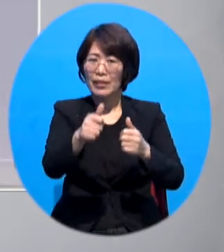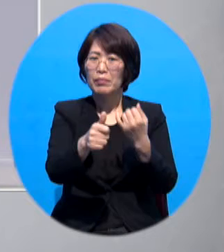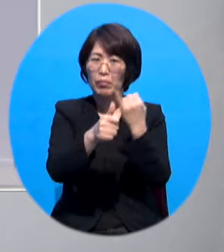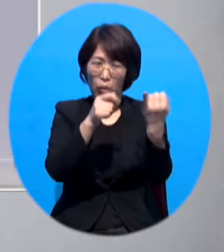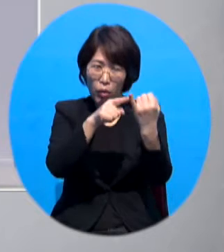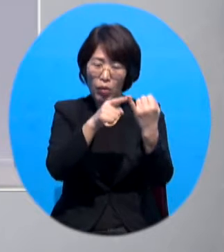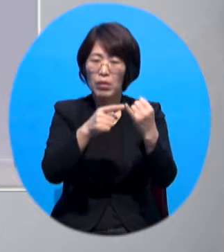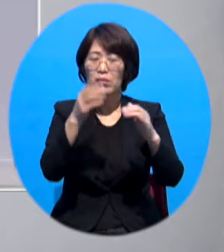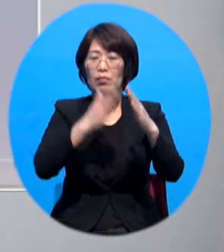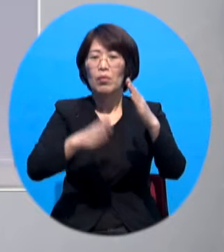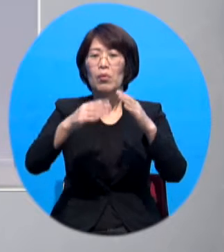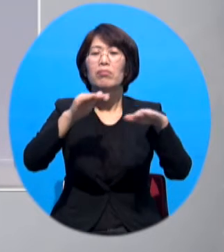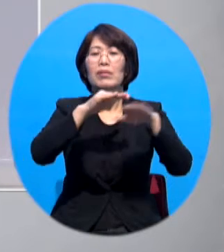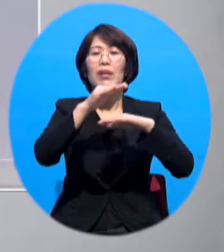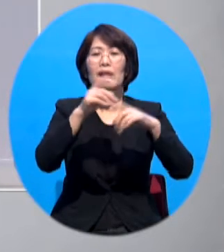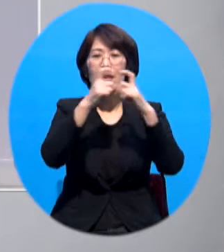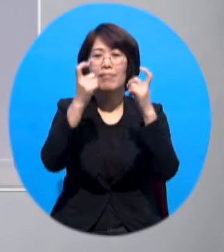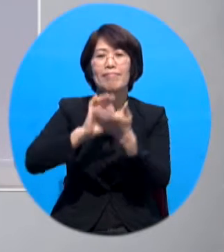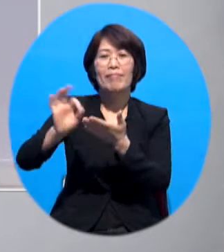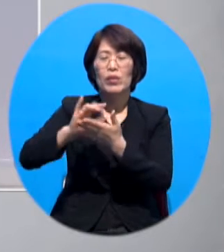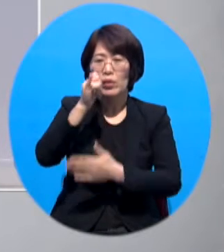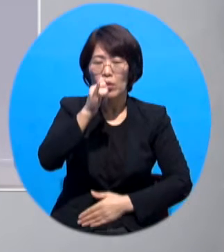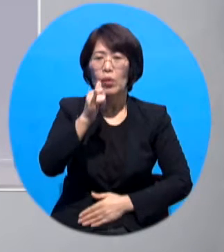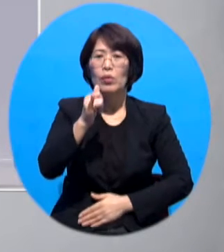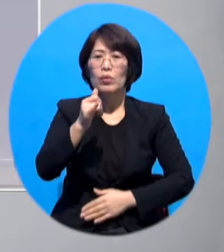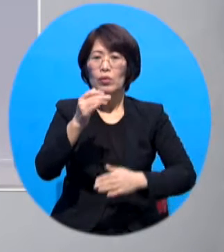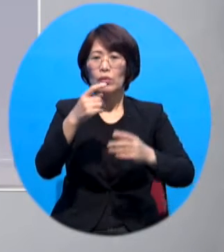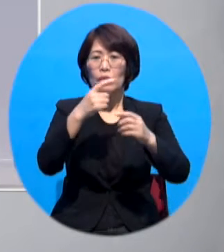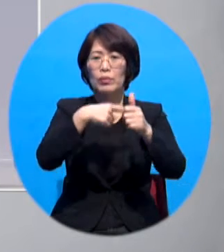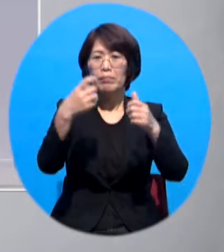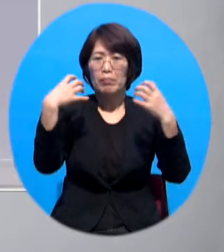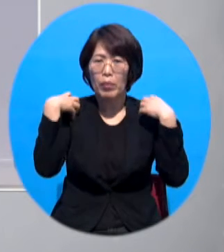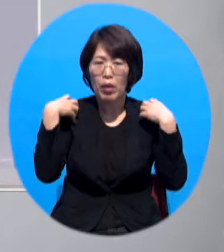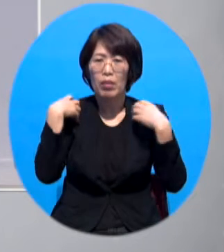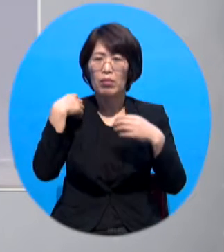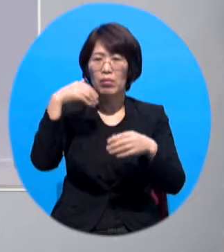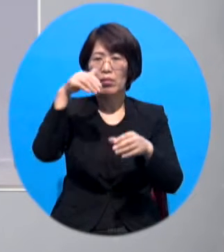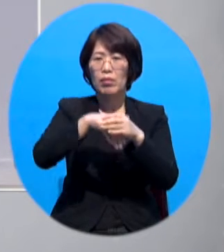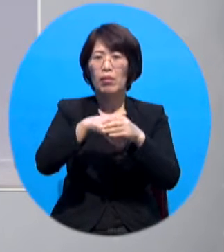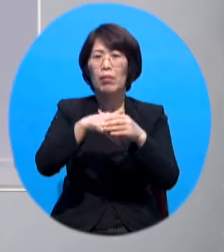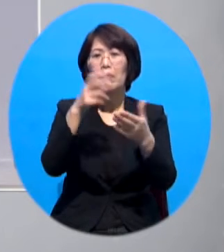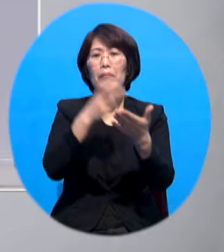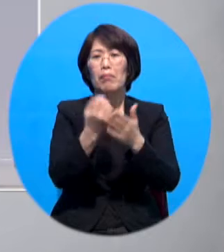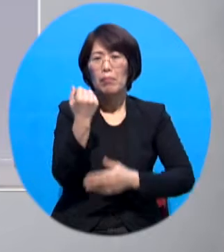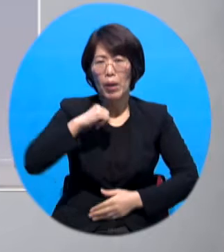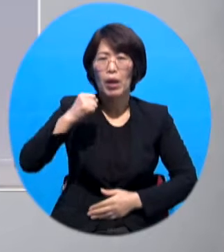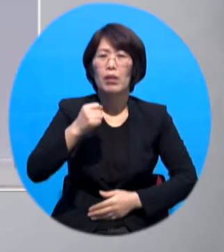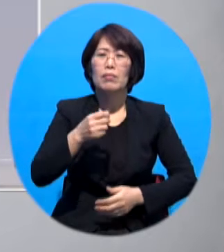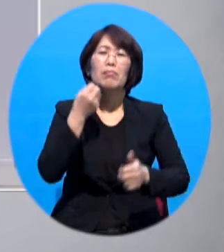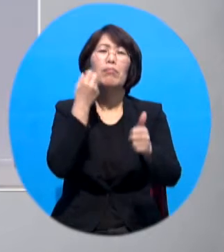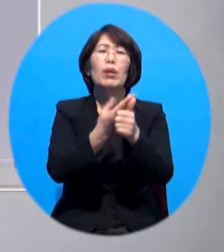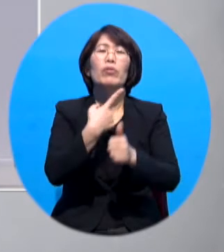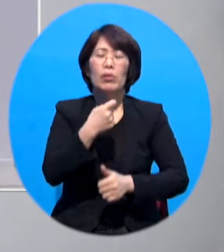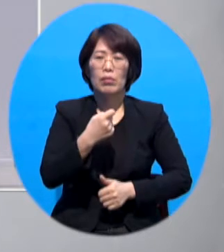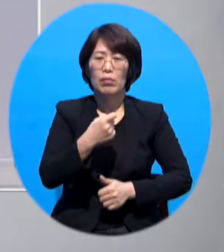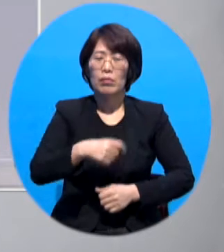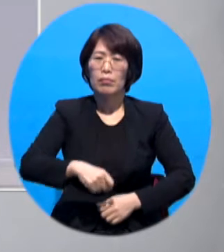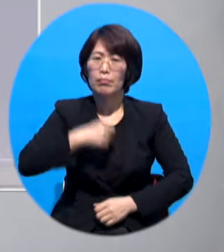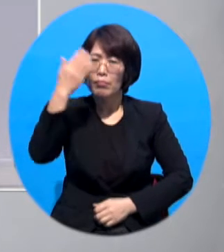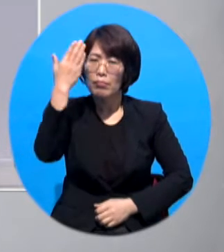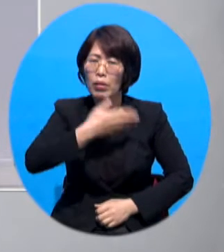관용차를 사적 으로 이용했으며 번 총 공무원이 선거법 위반으로 고발 당하기도 있습니다 결국 청렴도 는